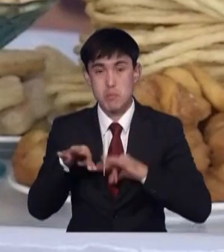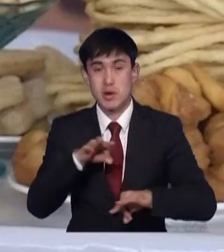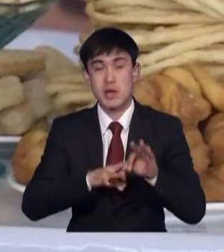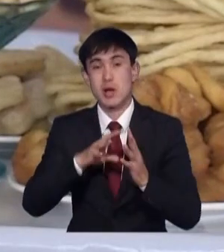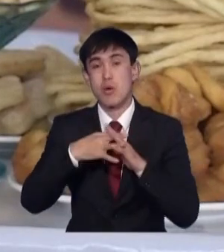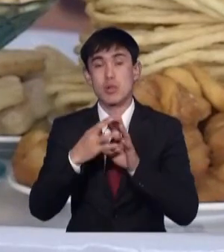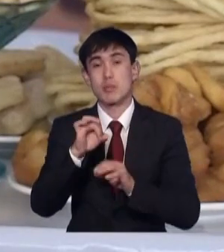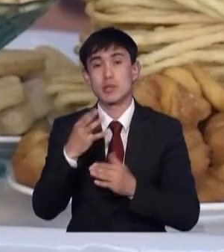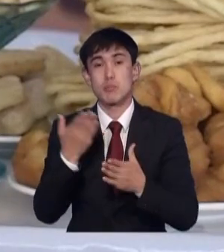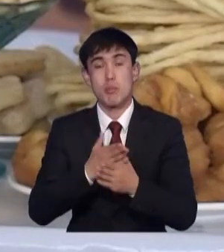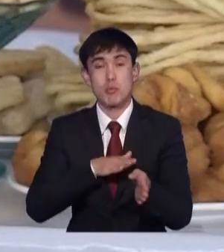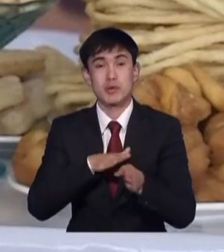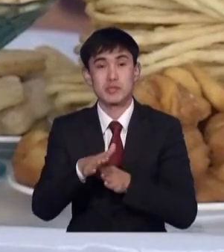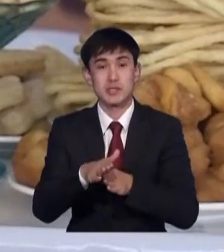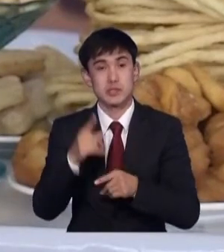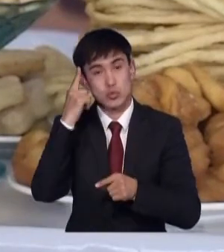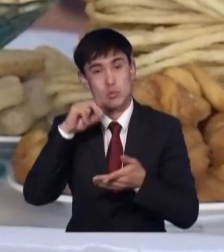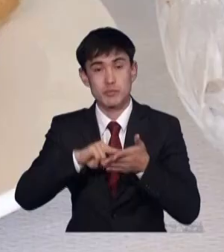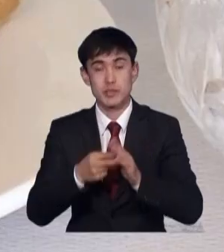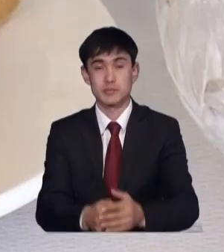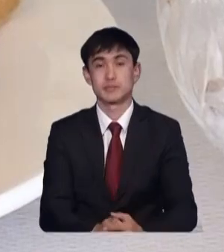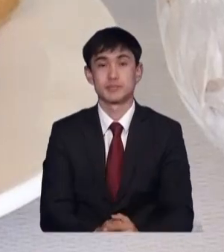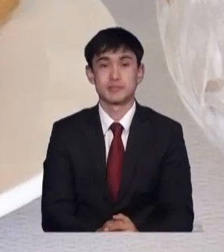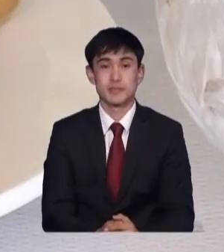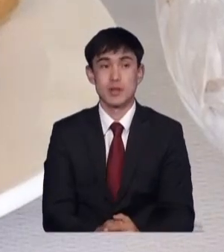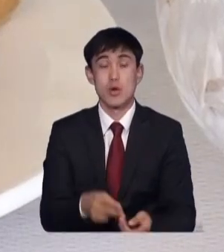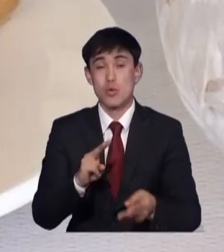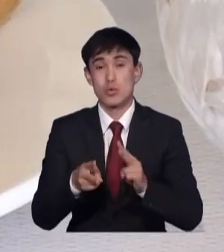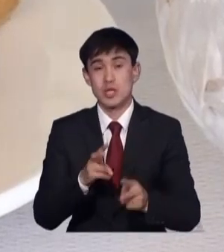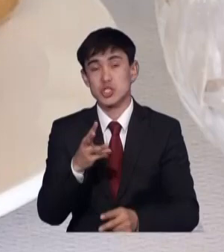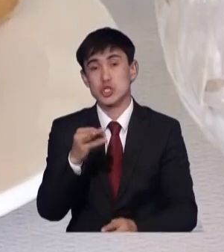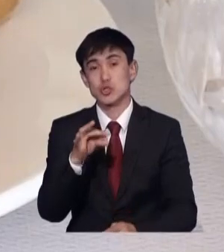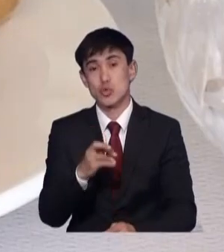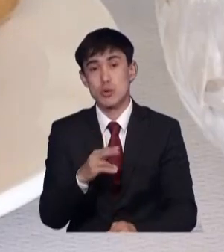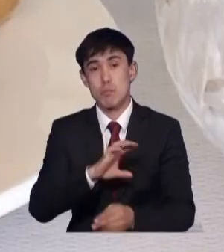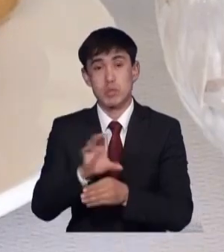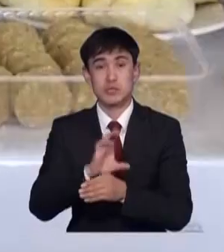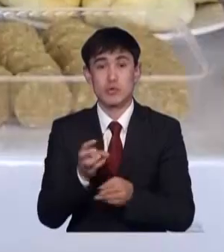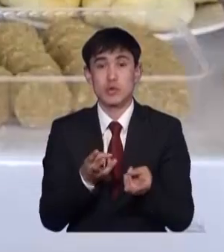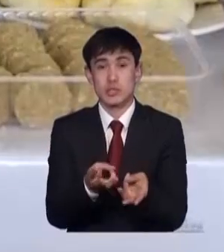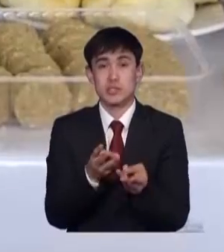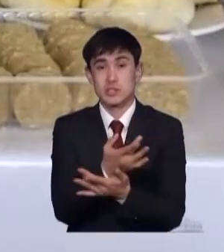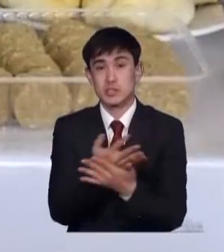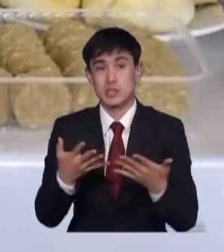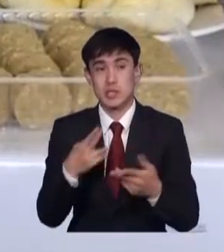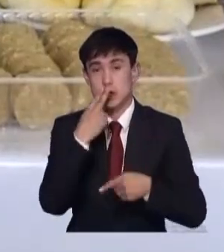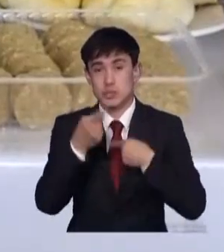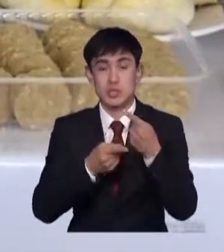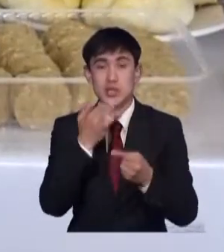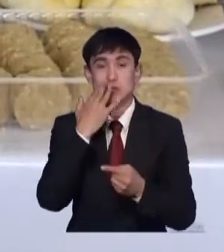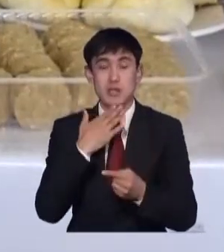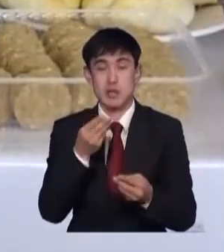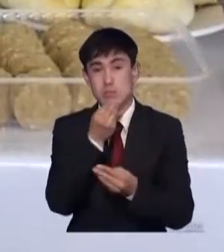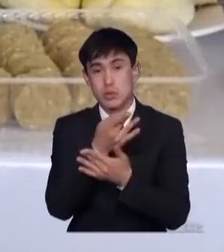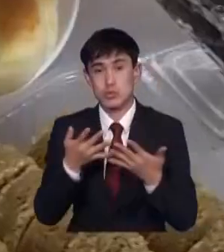ауна помог мне реализовать задуманное Гуль производит не только кондитерские изделия но и традиционную национальную